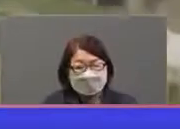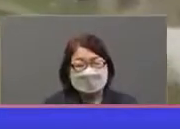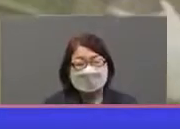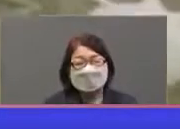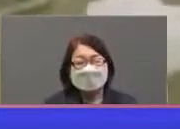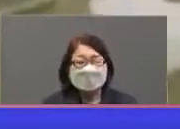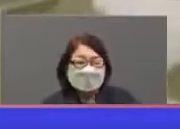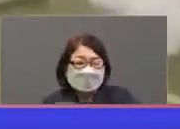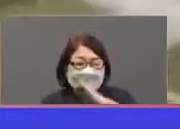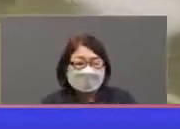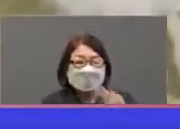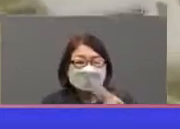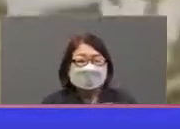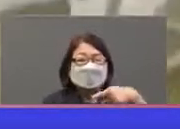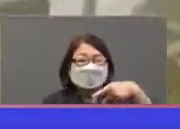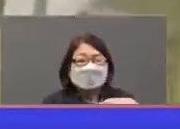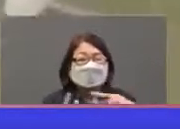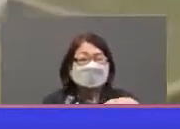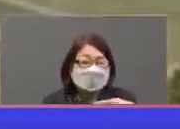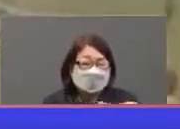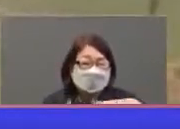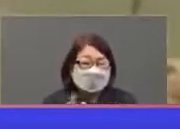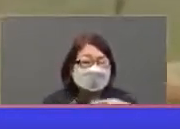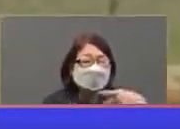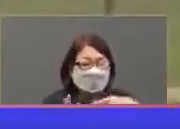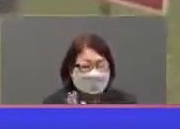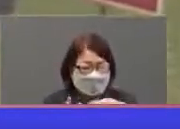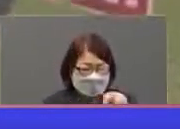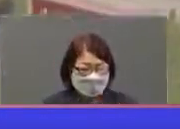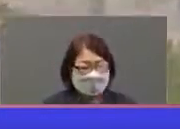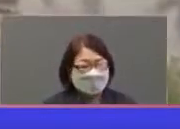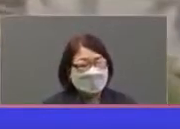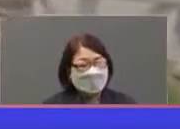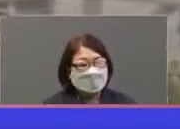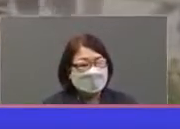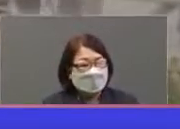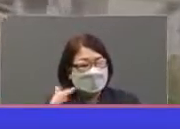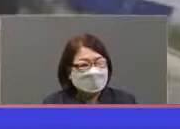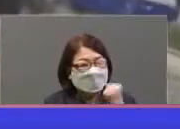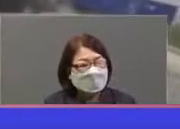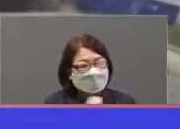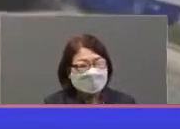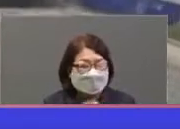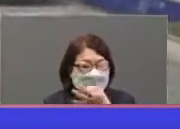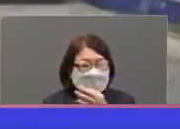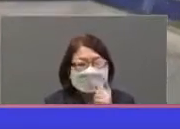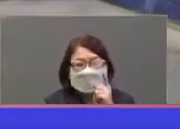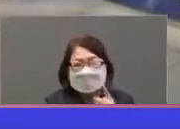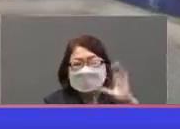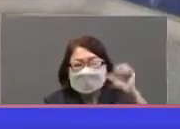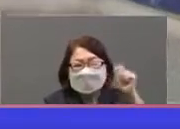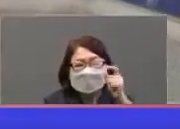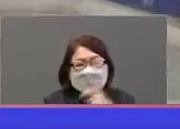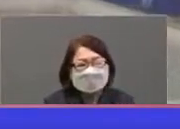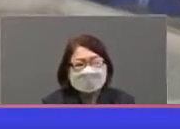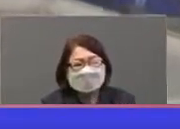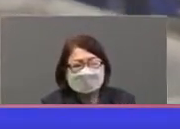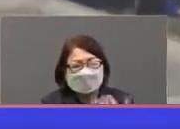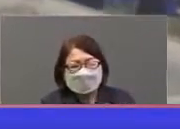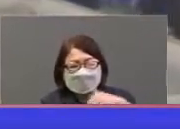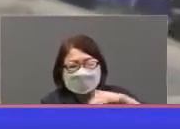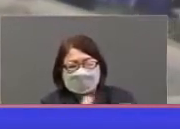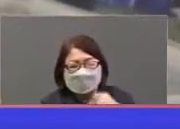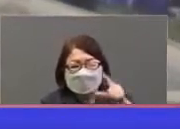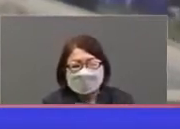ศูนย์ภูผาแน่มีไก่ดำ ดำสี่อย่าง ใช่อ่ะมีไก่ดำภูผานนะคะมีสุกรภู